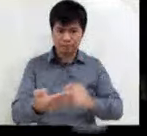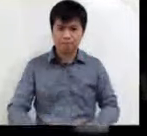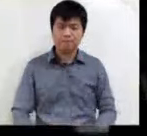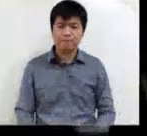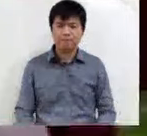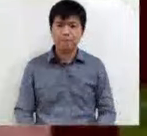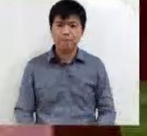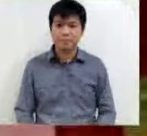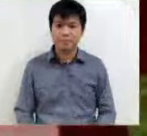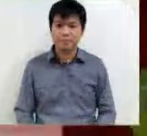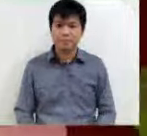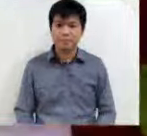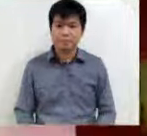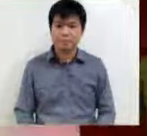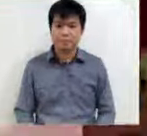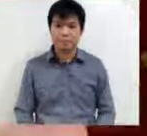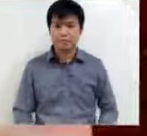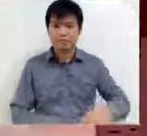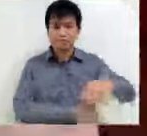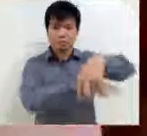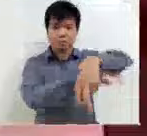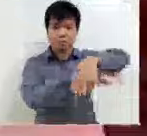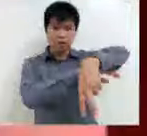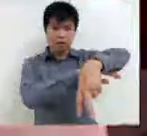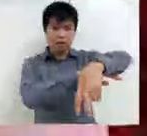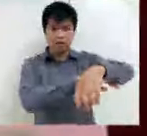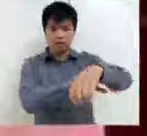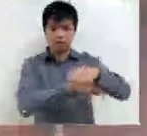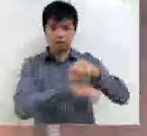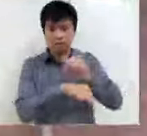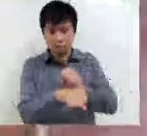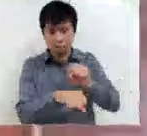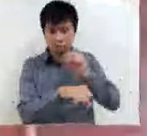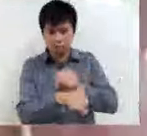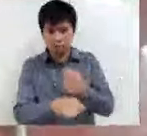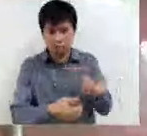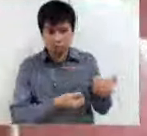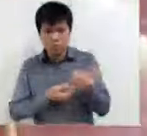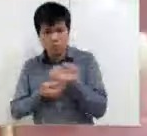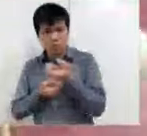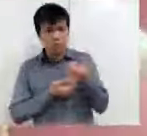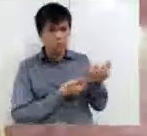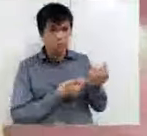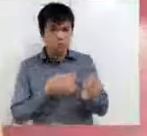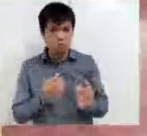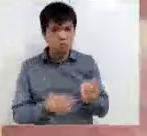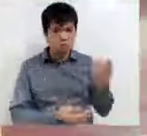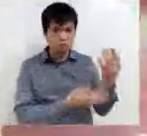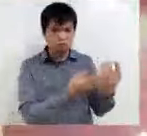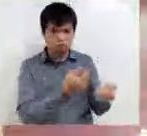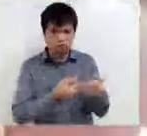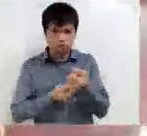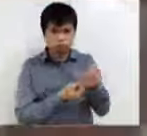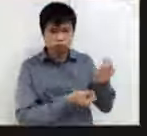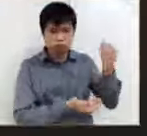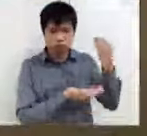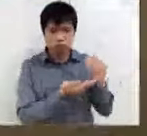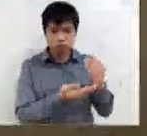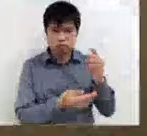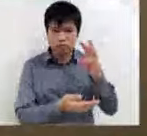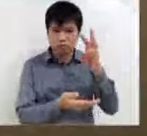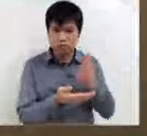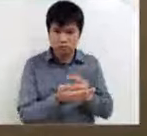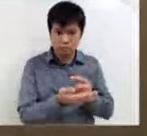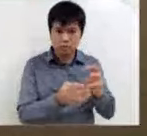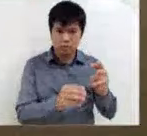Hating gabi na, pero doble kayod ang mga bumbero sa pag-apula ng sunog na sumiklab sa isang warehouse sa Barangay Tinajeros, Malabon.